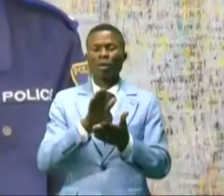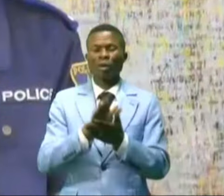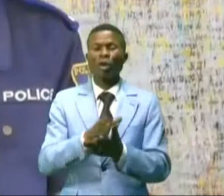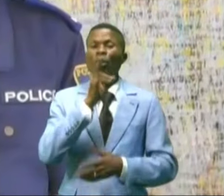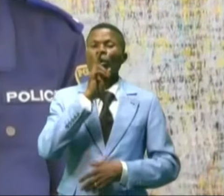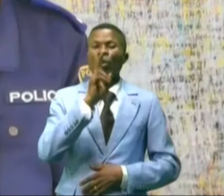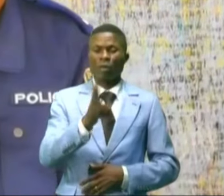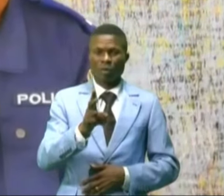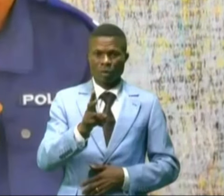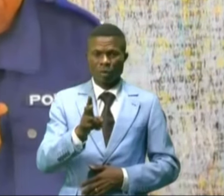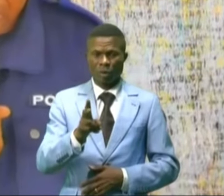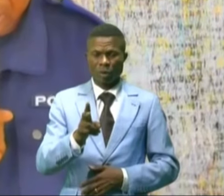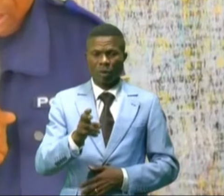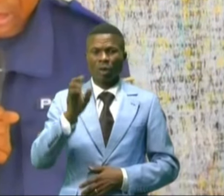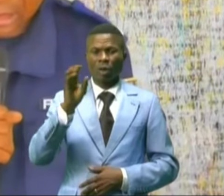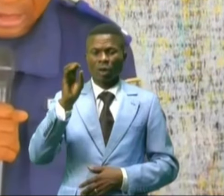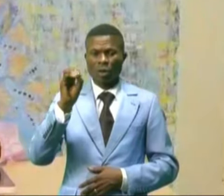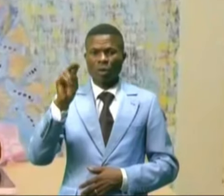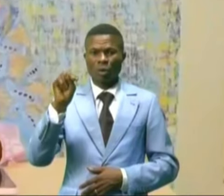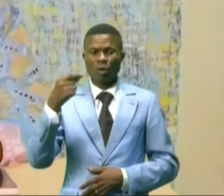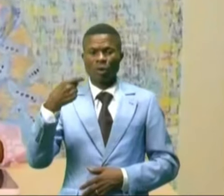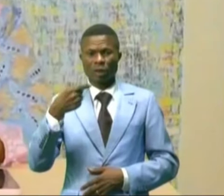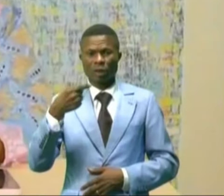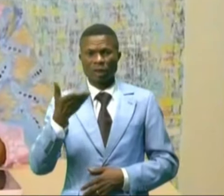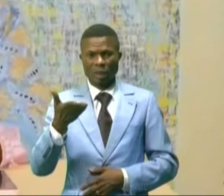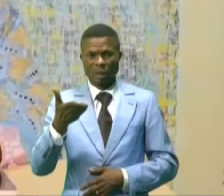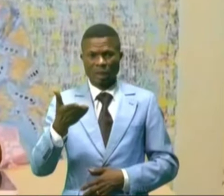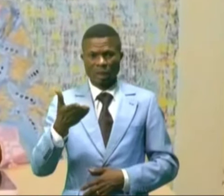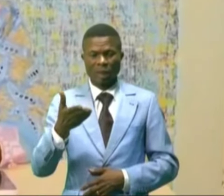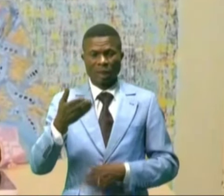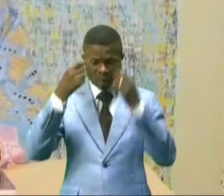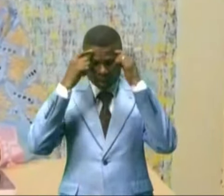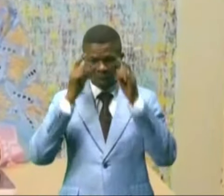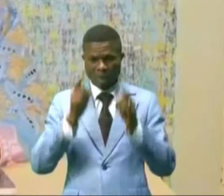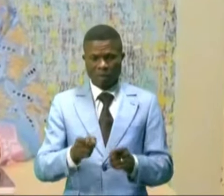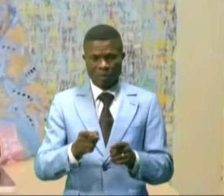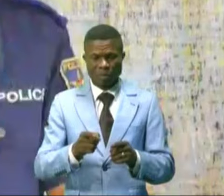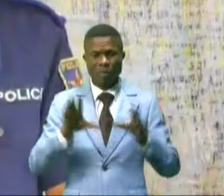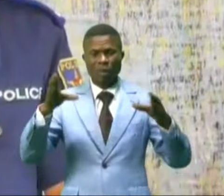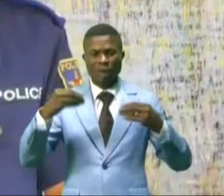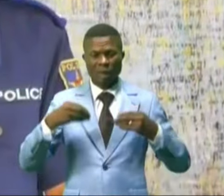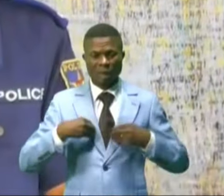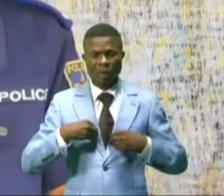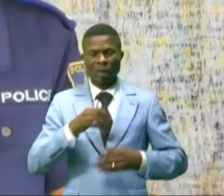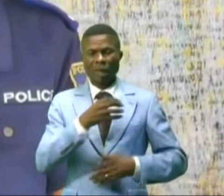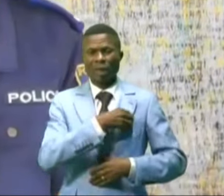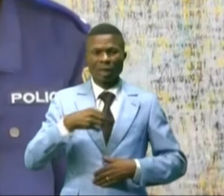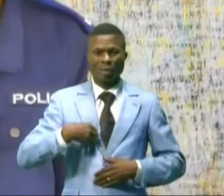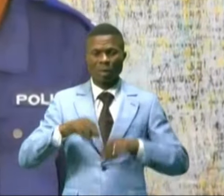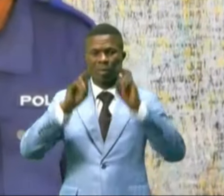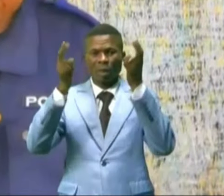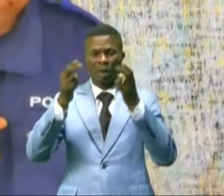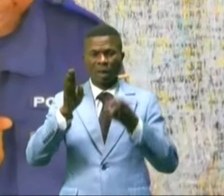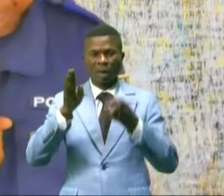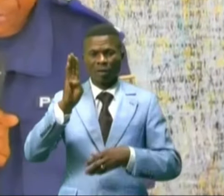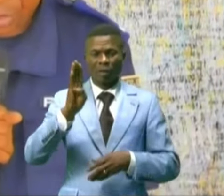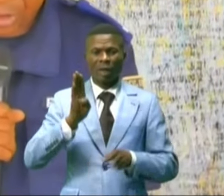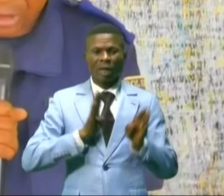l'ONG Associée Touri qui a décidé d'accompagner les femmes de la ville de Bounia avec son